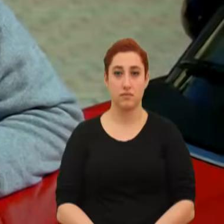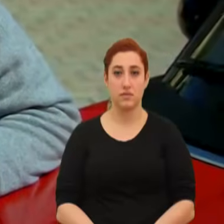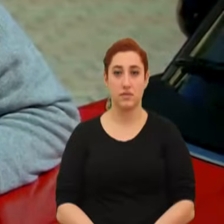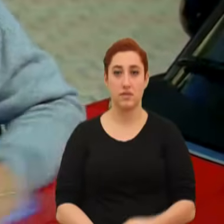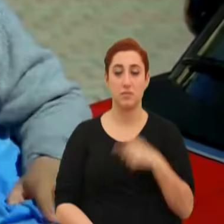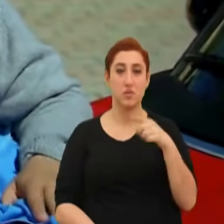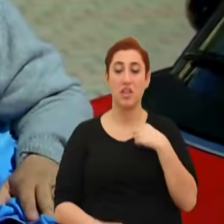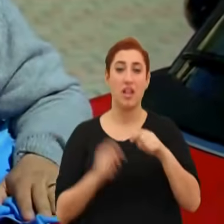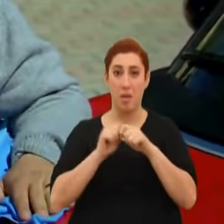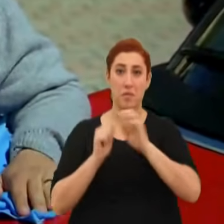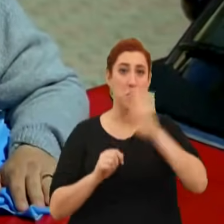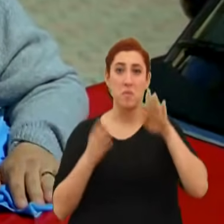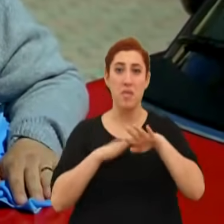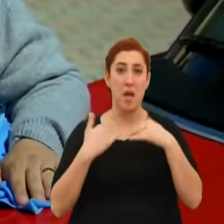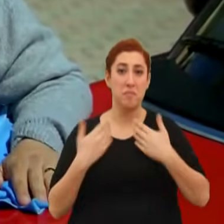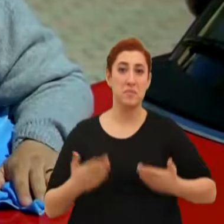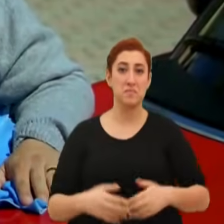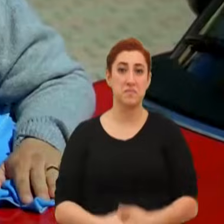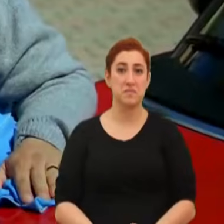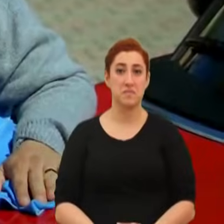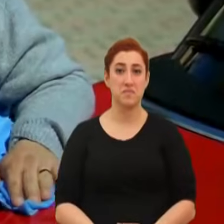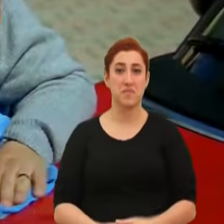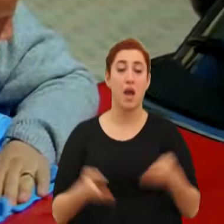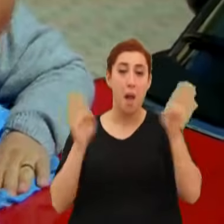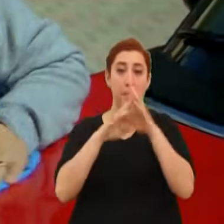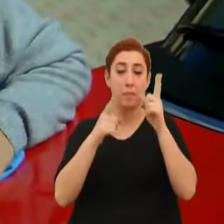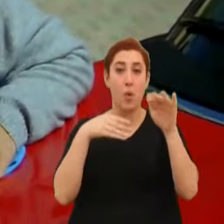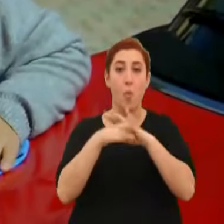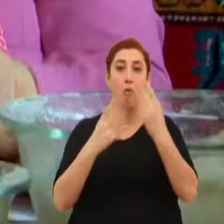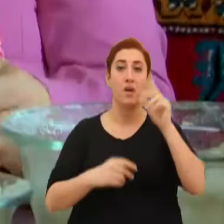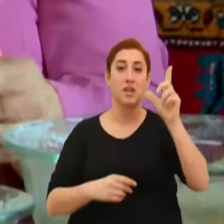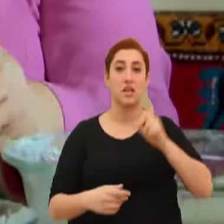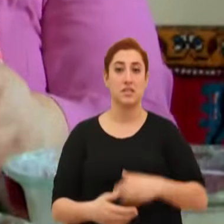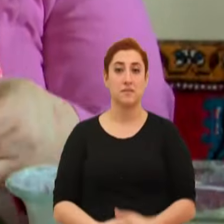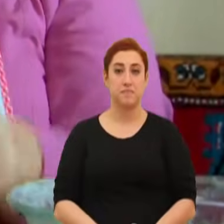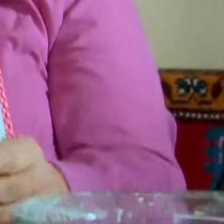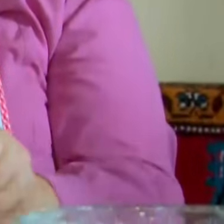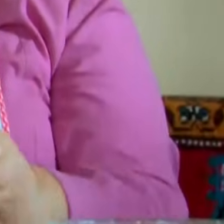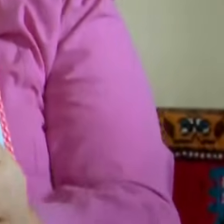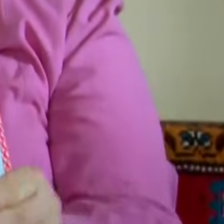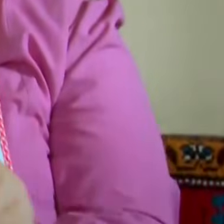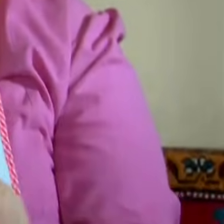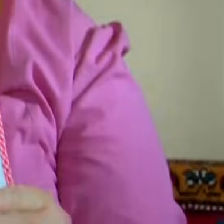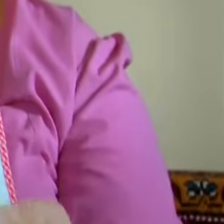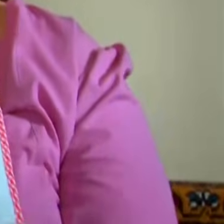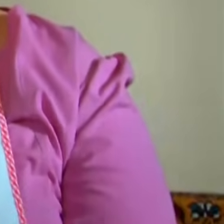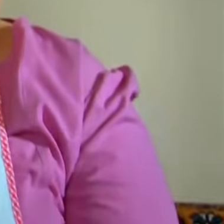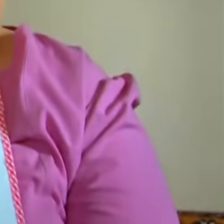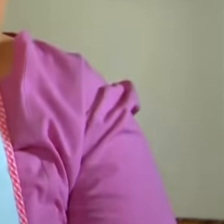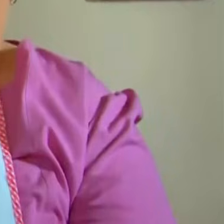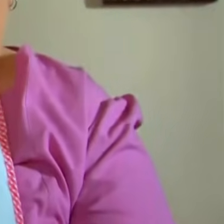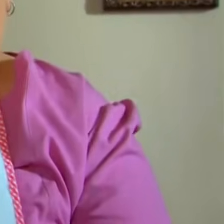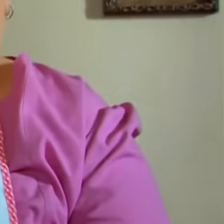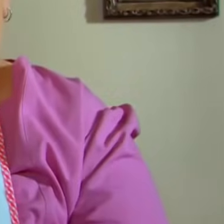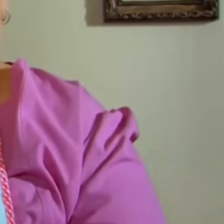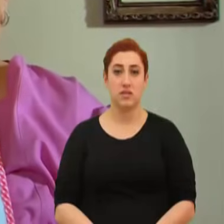Bismillah, tamam götürsen bunu ne yapacağım? Kapalı bir yere koymak lazım. Badire peynirli harç koyduğu hamura